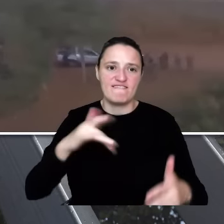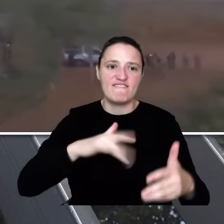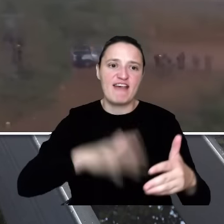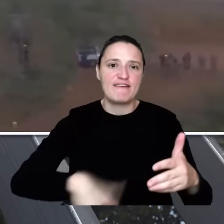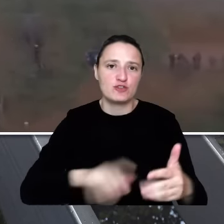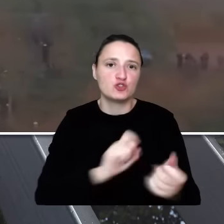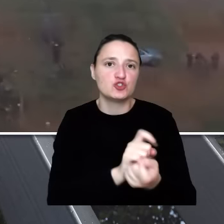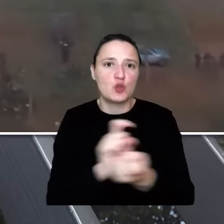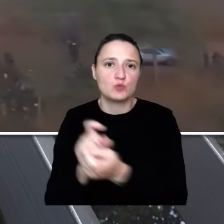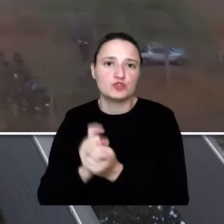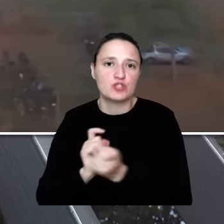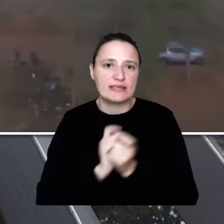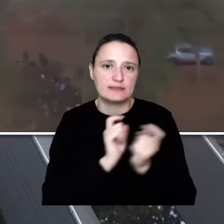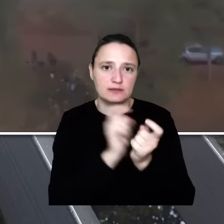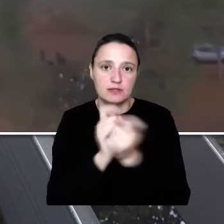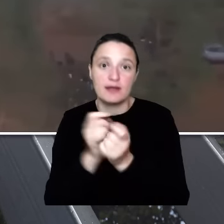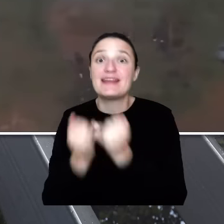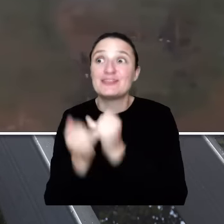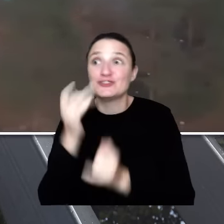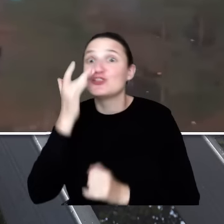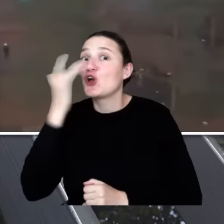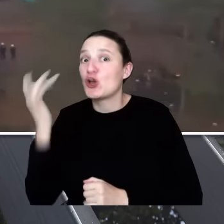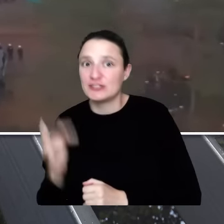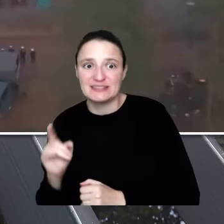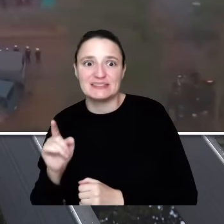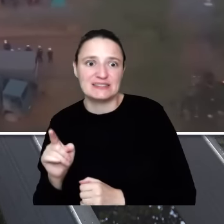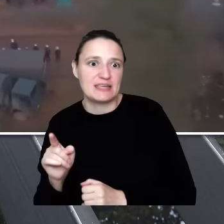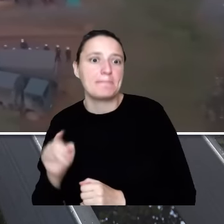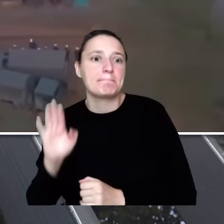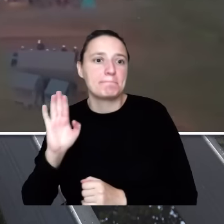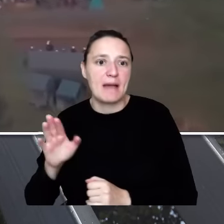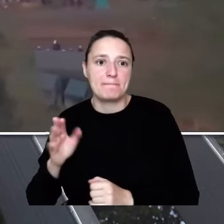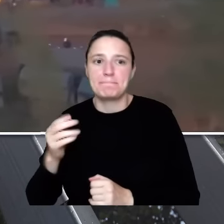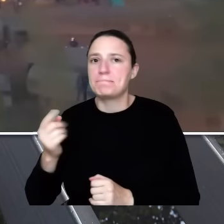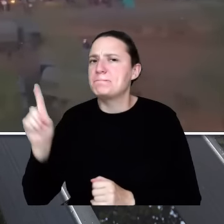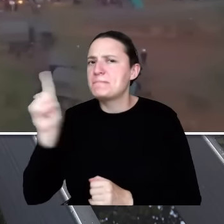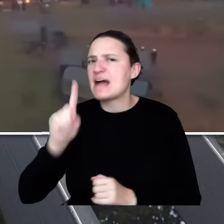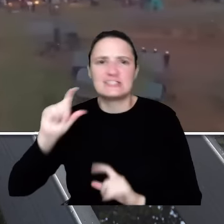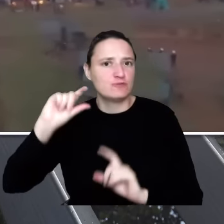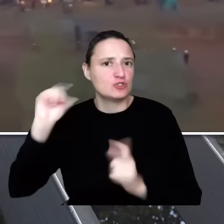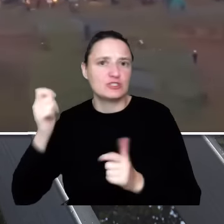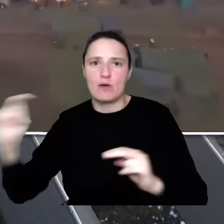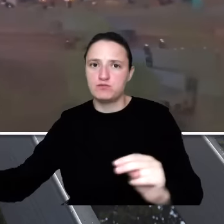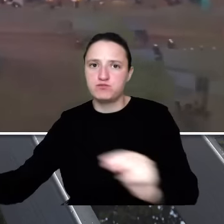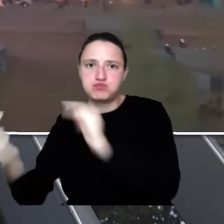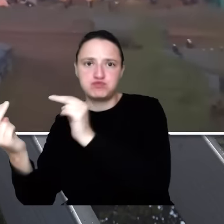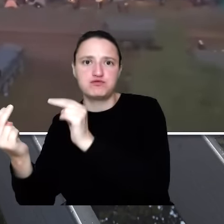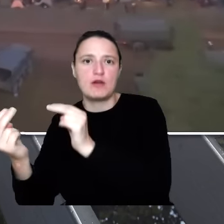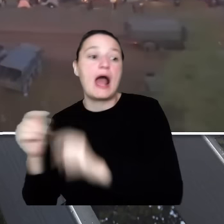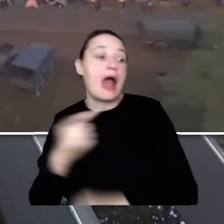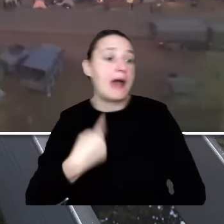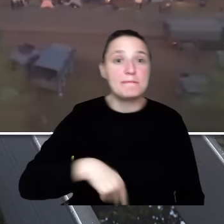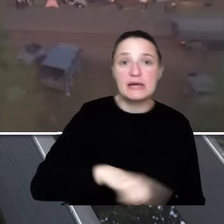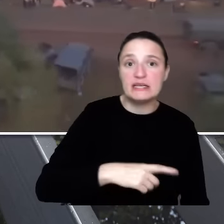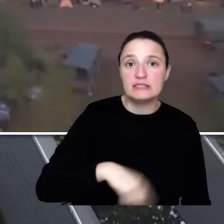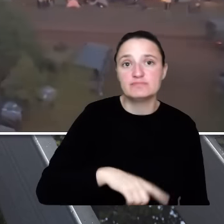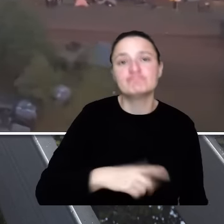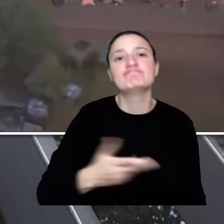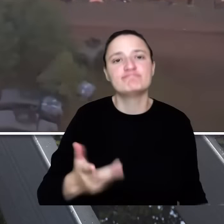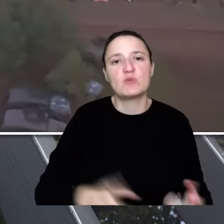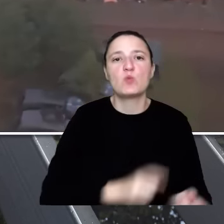sąsiednich. Gdy Rosja ma wszystkie organy państwa jak jedna pięść, to u nas niestety powtarzają się te